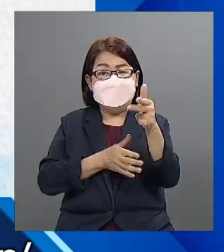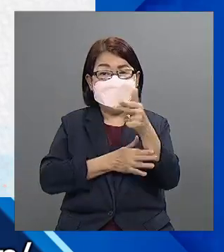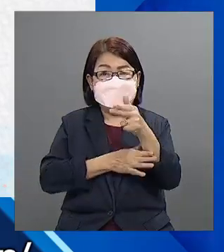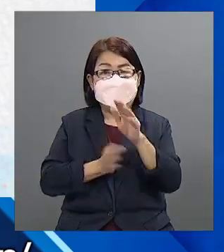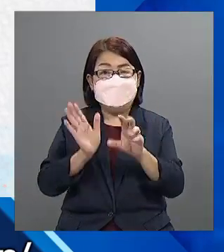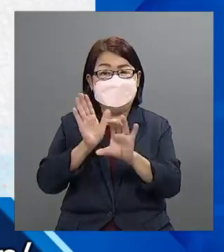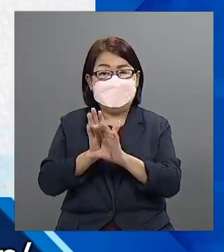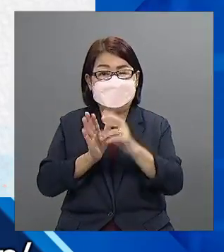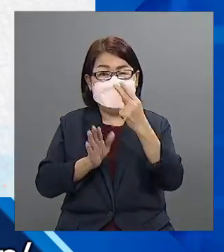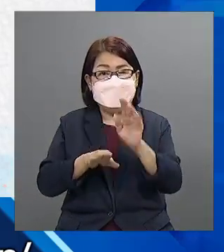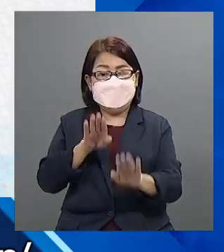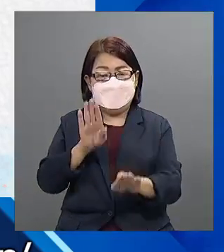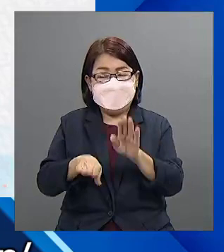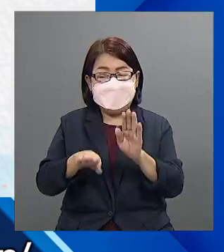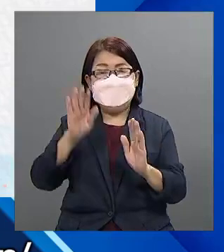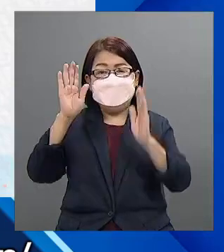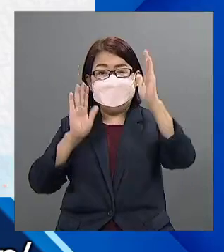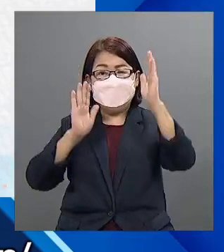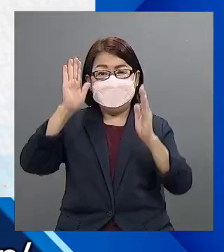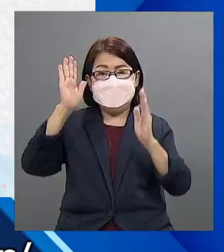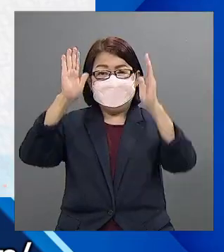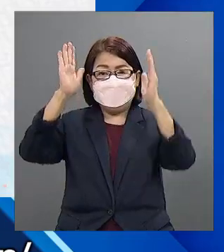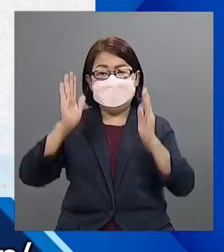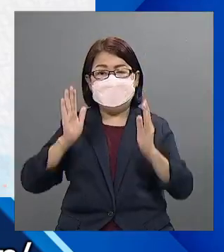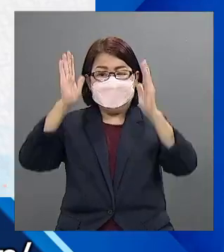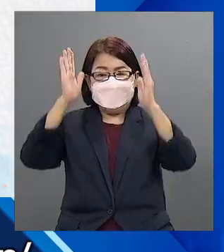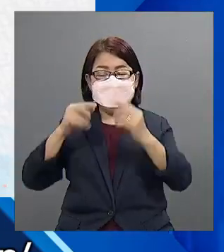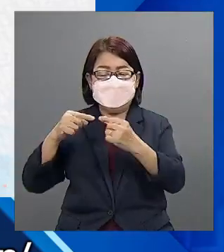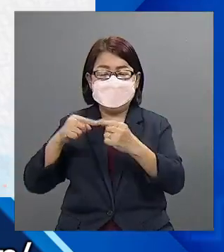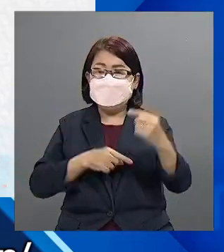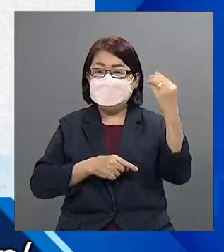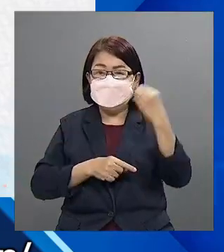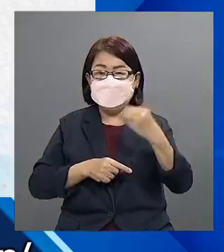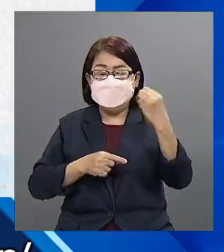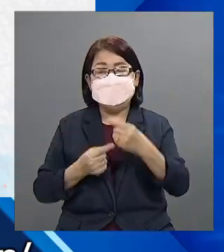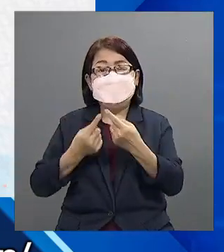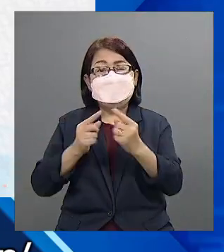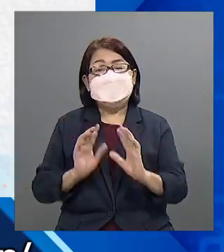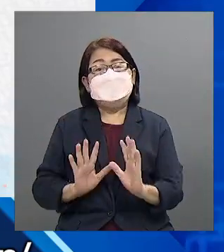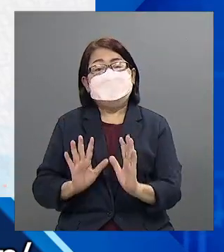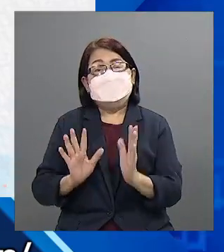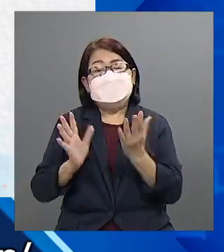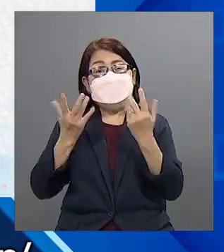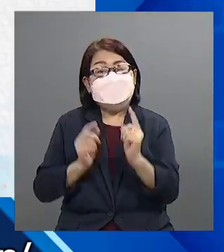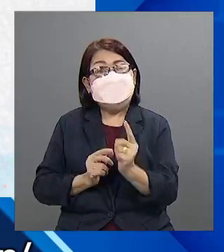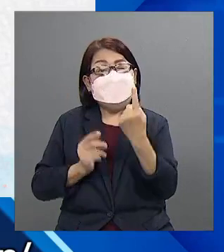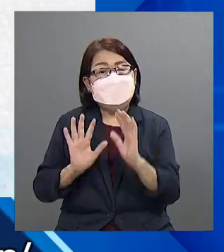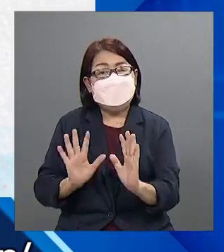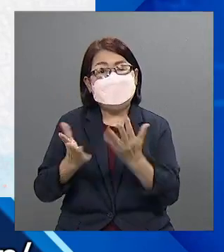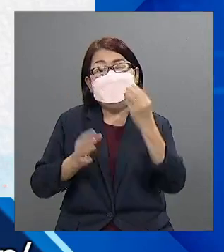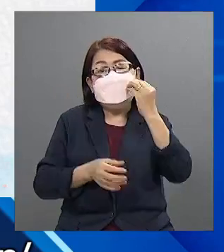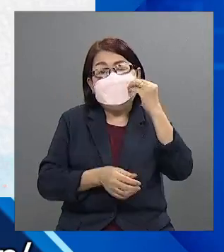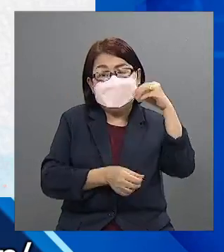รียกอีกอย่างว่าแอโรบิกเอ็กเซอร์ไซส์นี่แหละแต่ว่าในสำหรับคนไข้ที่เพิ่งฟื้นตัวเนี่ยเราจะไม่ทำถึงขั้น